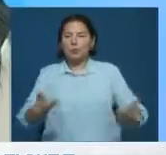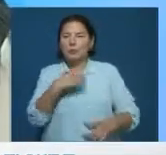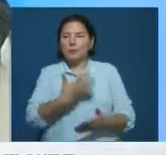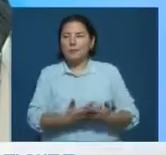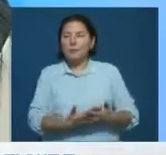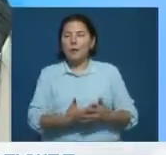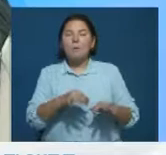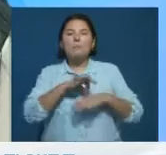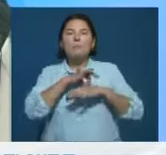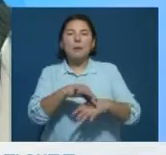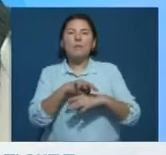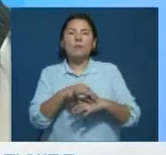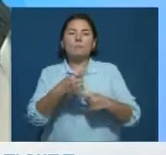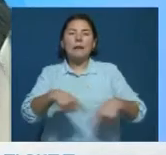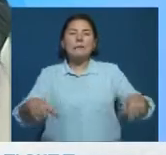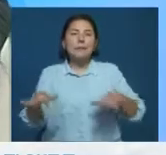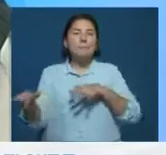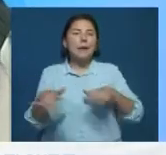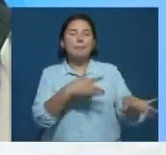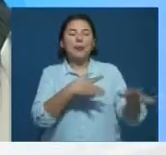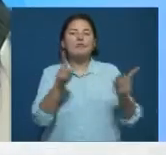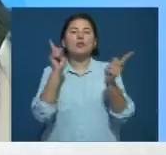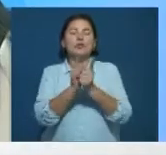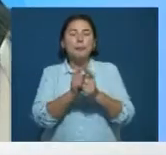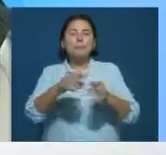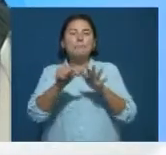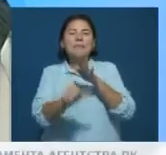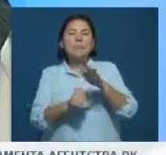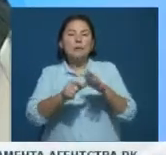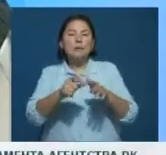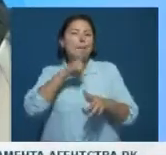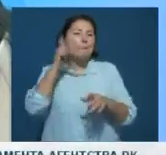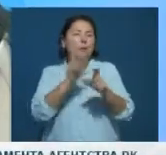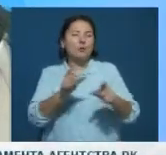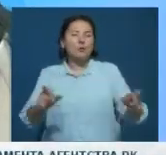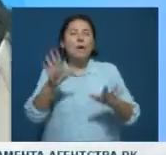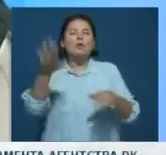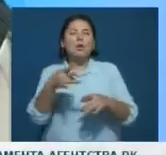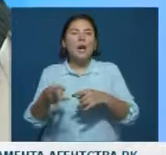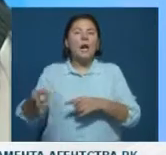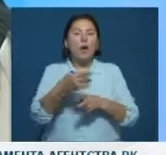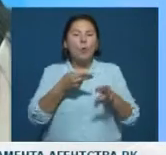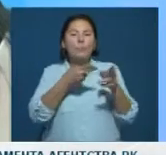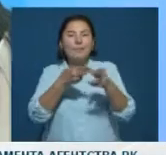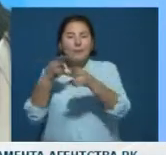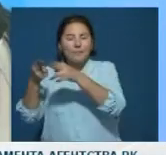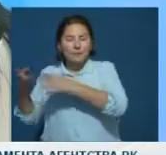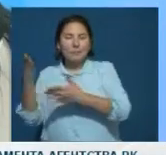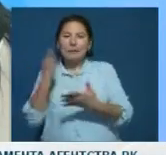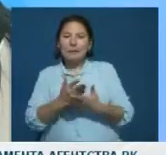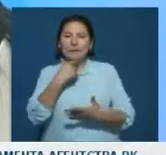проводим разные мероприятия, встречаемся с безработной молодежью, даже по районам ездим. Вот